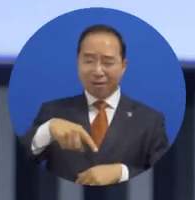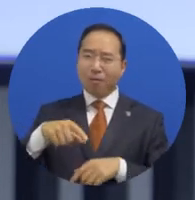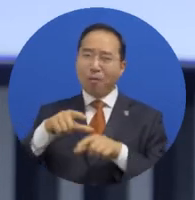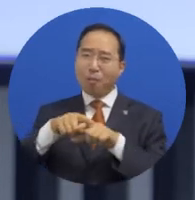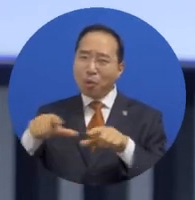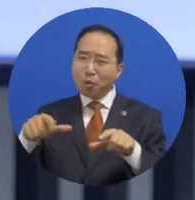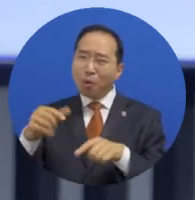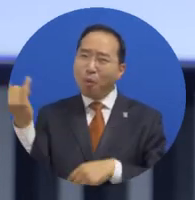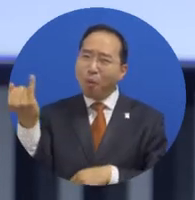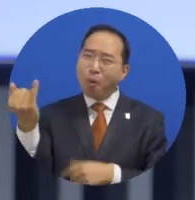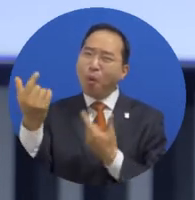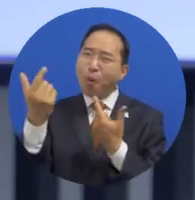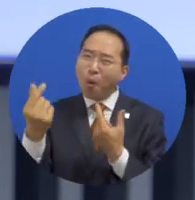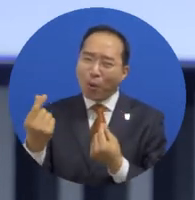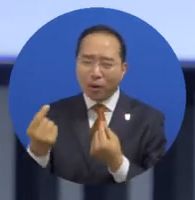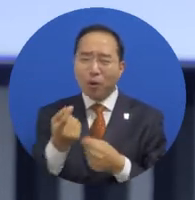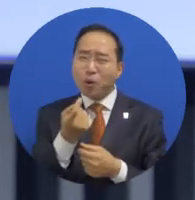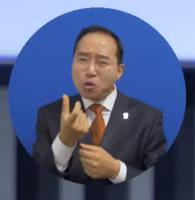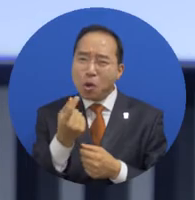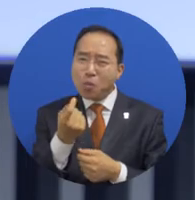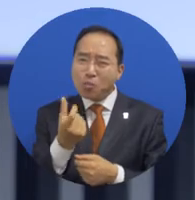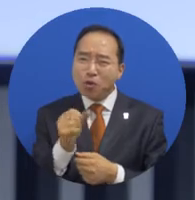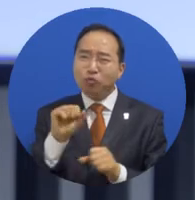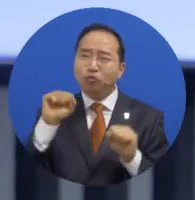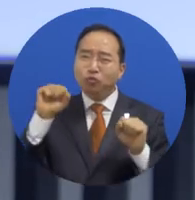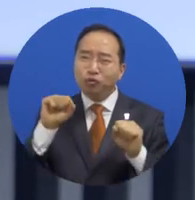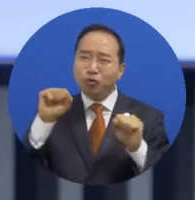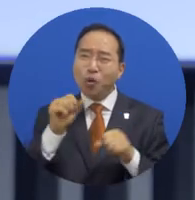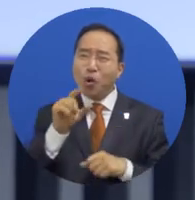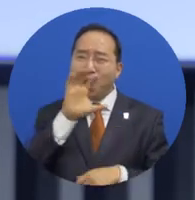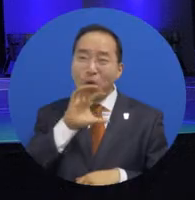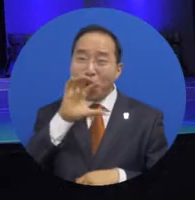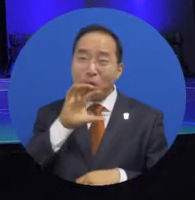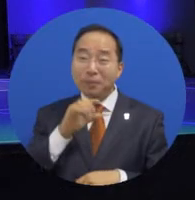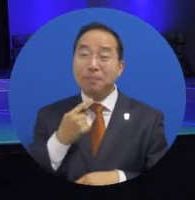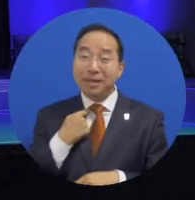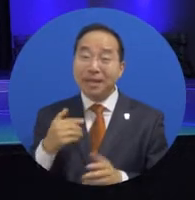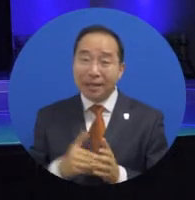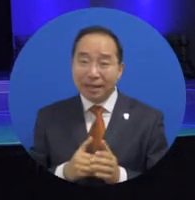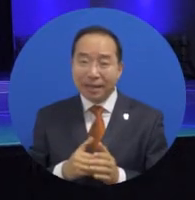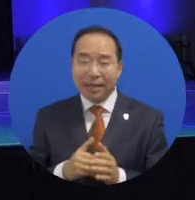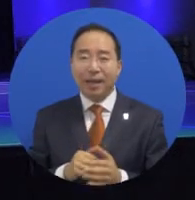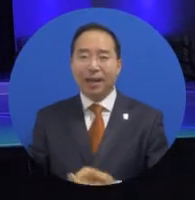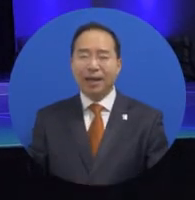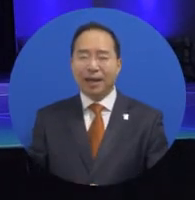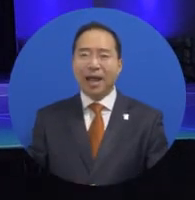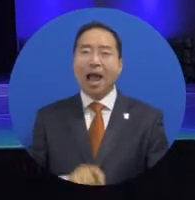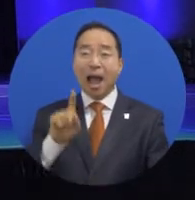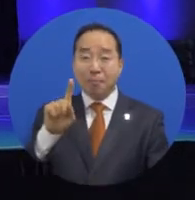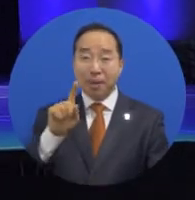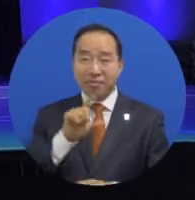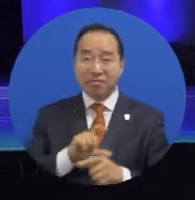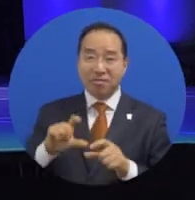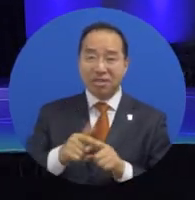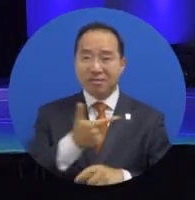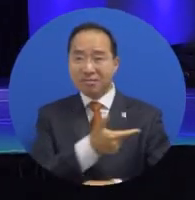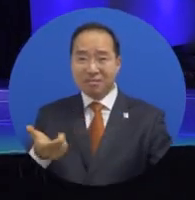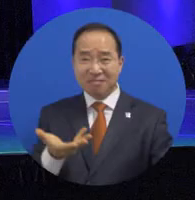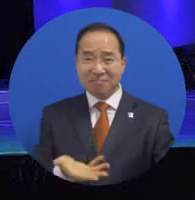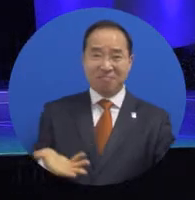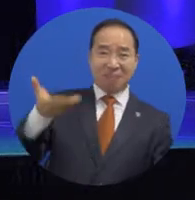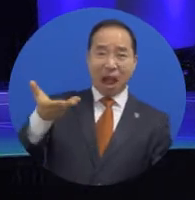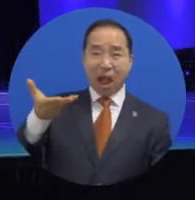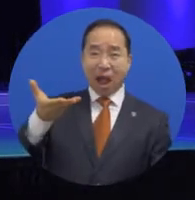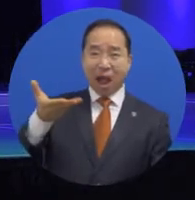그 아주머니들처럼 조금씩 조금씩 운동을 하는 사람이었는데 저한테 한 번 더 큰